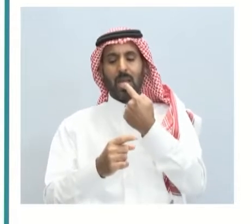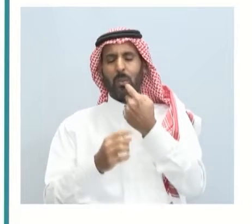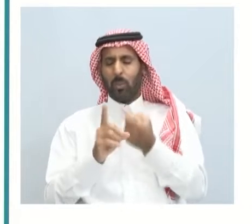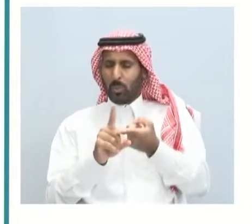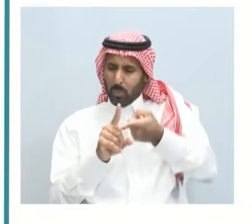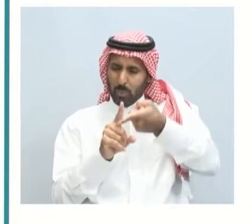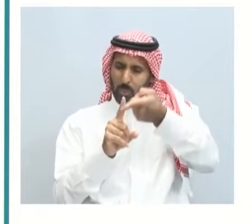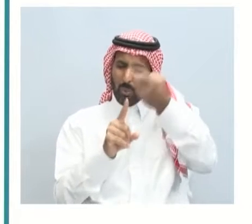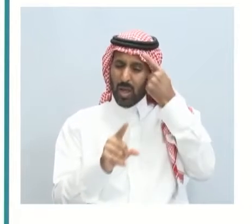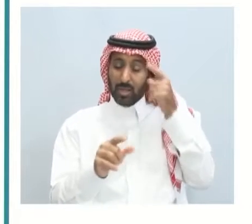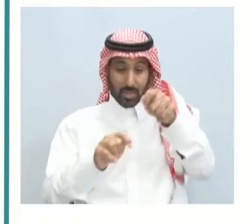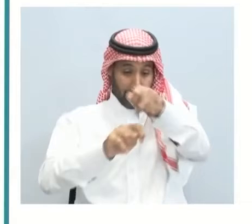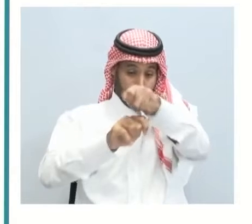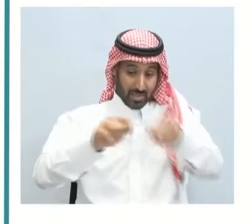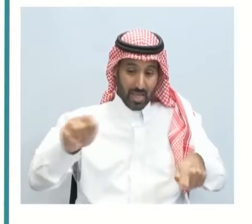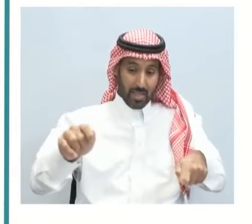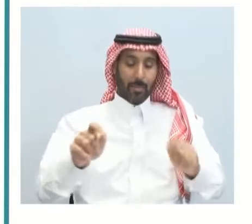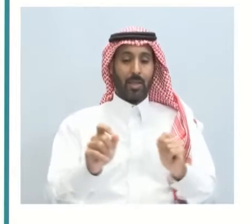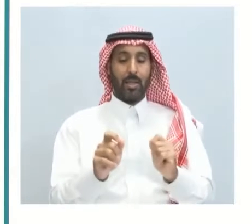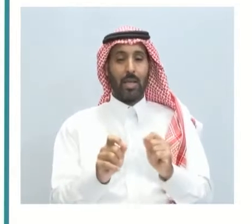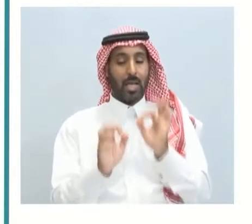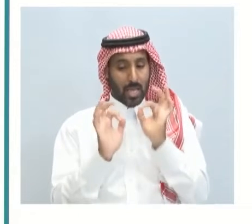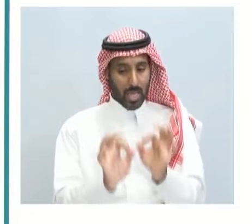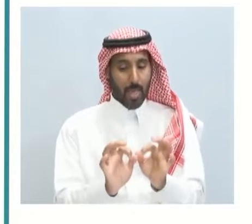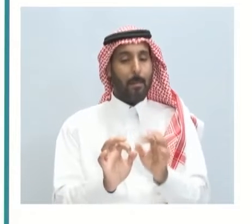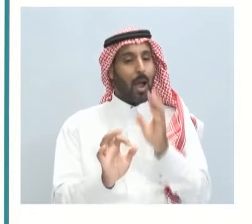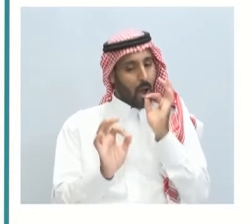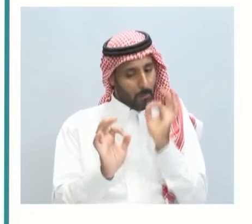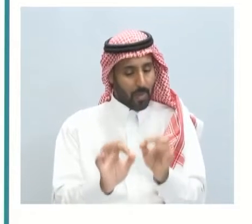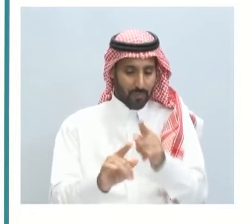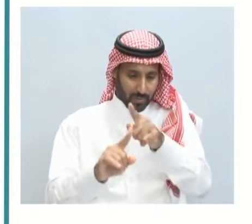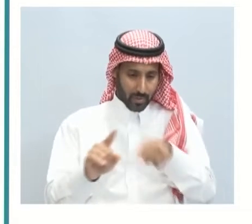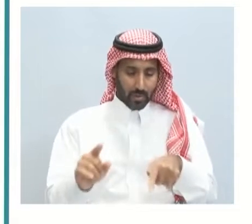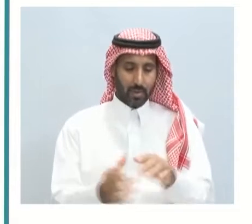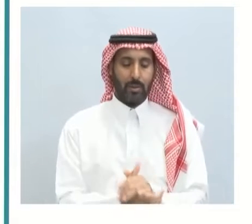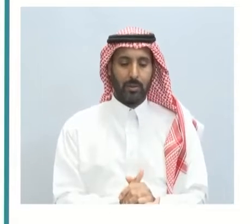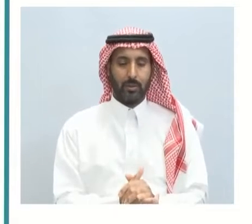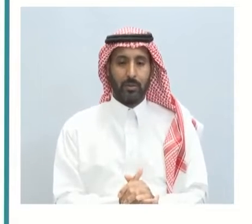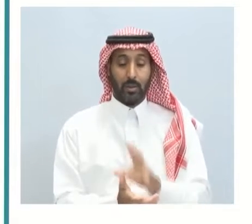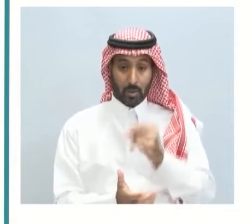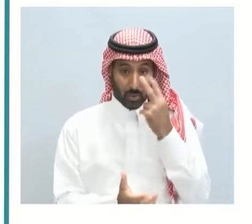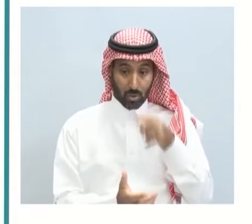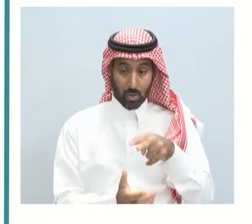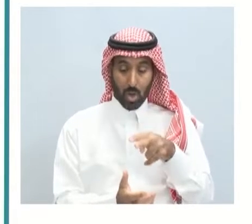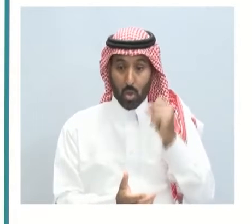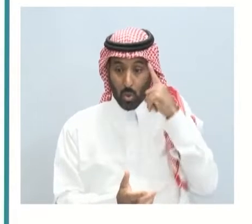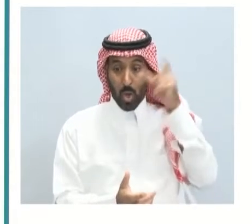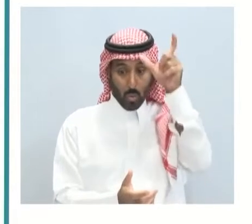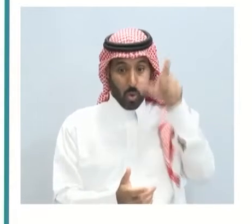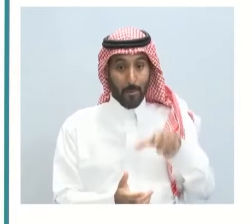الحراره المساطر المتريه لاعطاء قيمه رقميه لهذا الوصف حيث يلاحظ